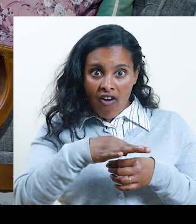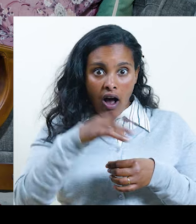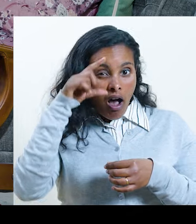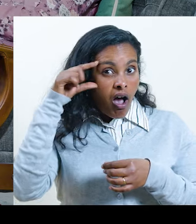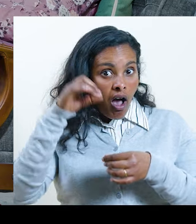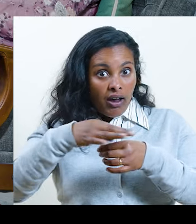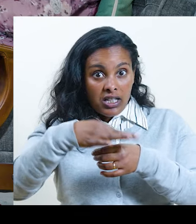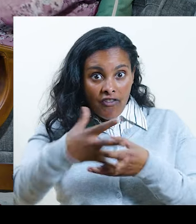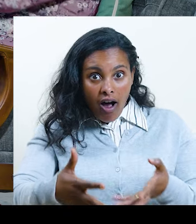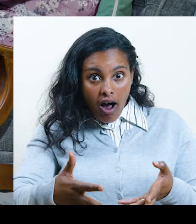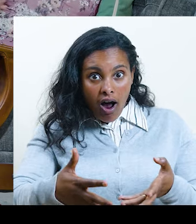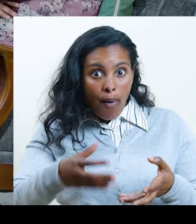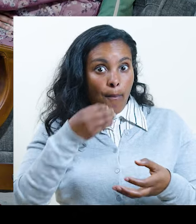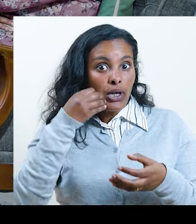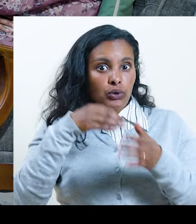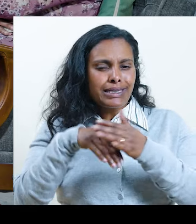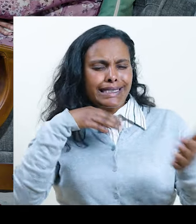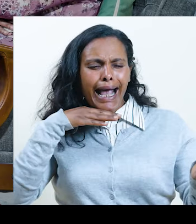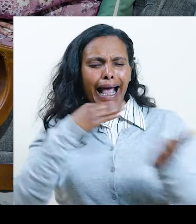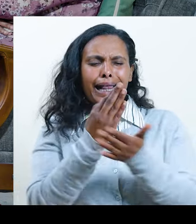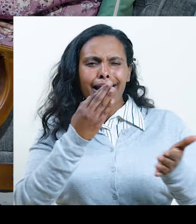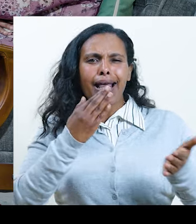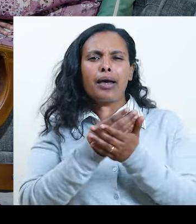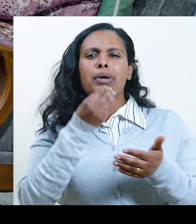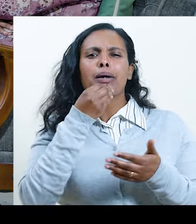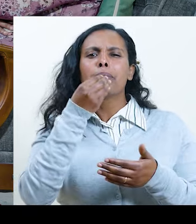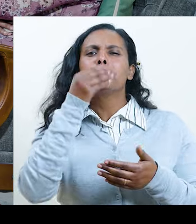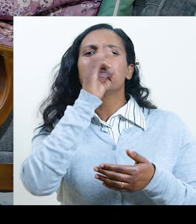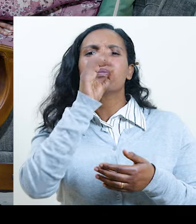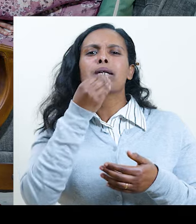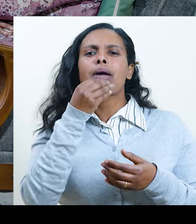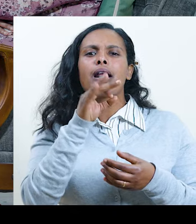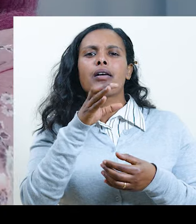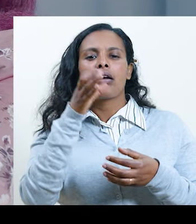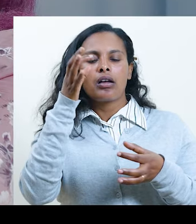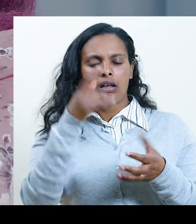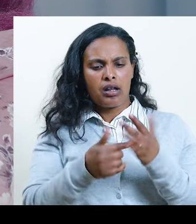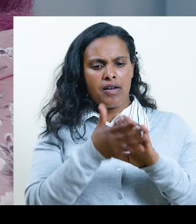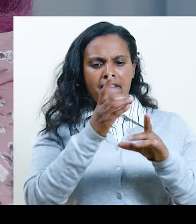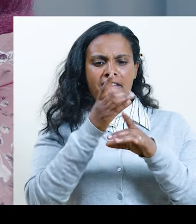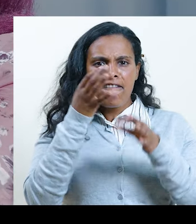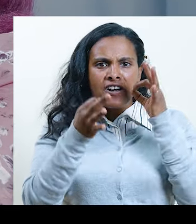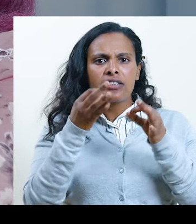እየሰፋው ቤት ውስጥ እየቀጠቀጠ ያለ ምግብ ያለ ምን አስቀምጧት